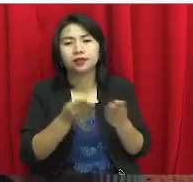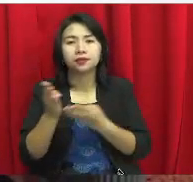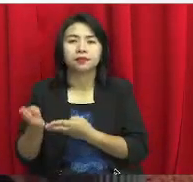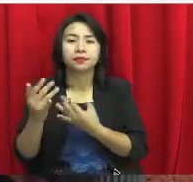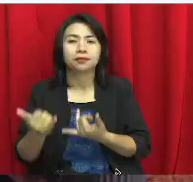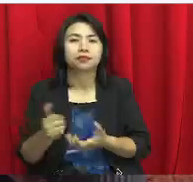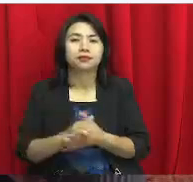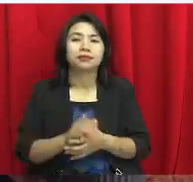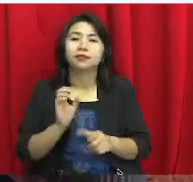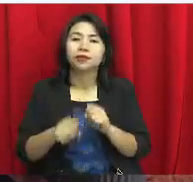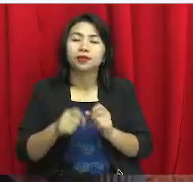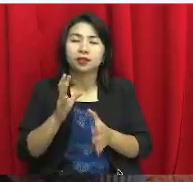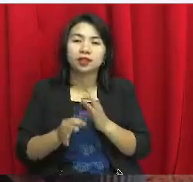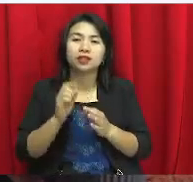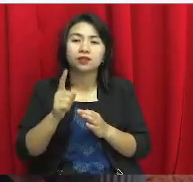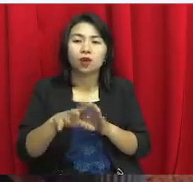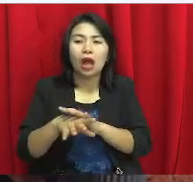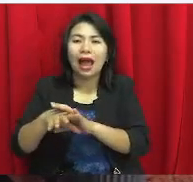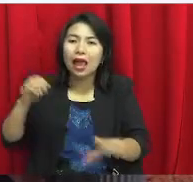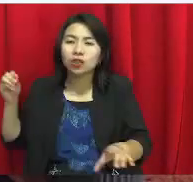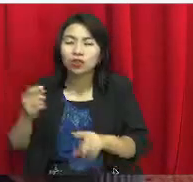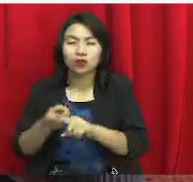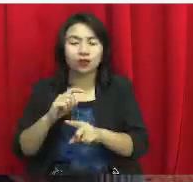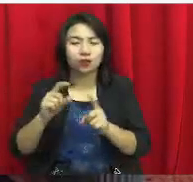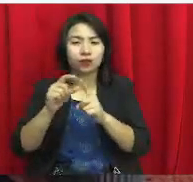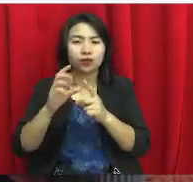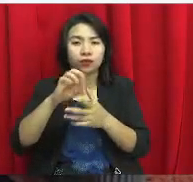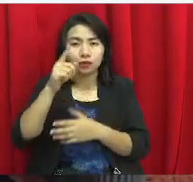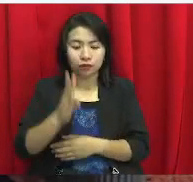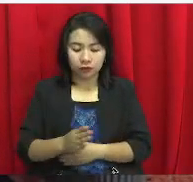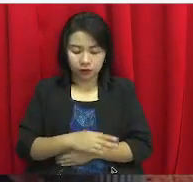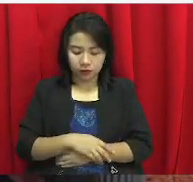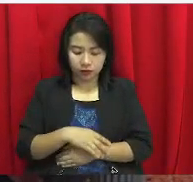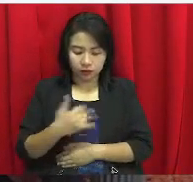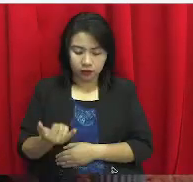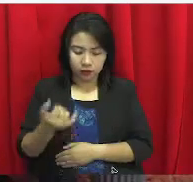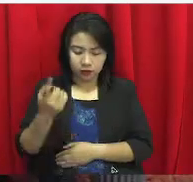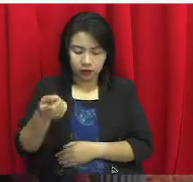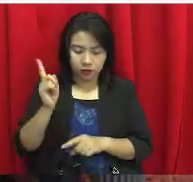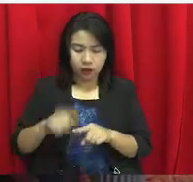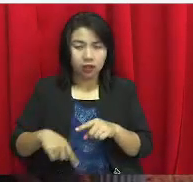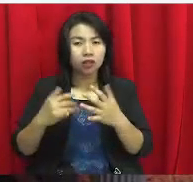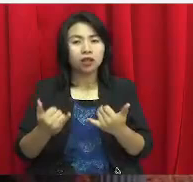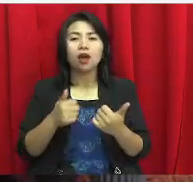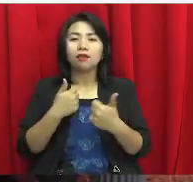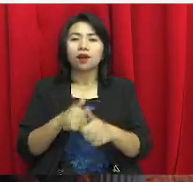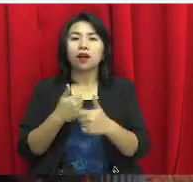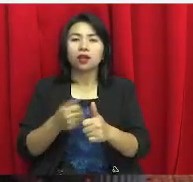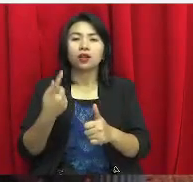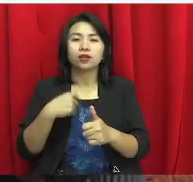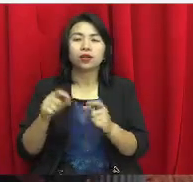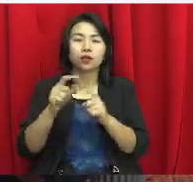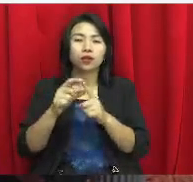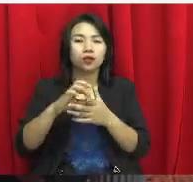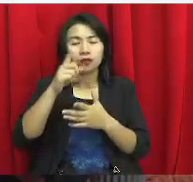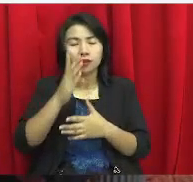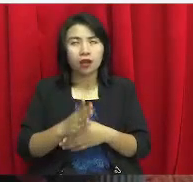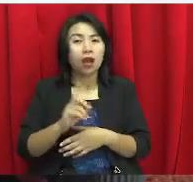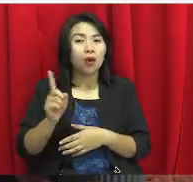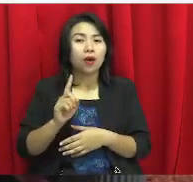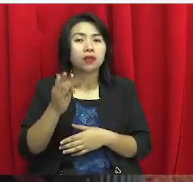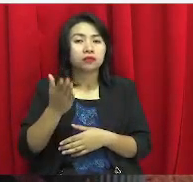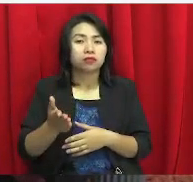nga kung aalis ka sa salita ng Diyos, eh hindi mo na masusunod yung doktrina ng salita ng Diyos, then what will you keep